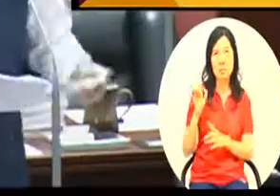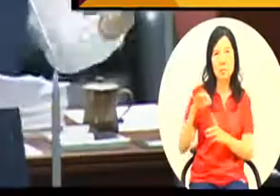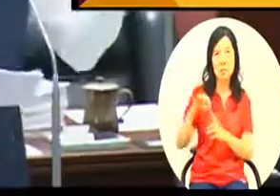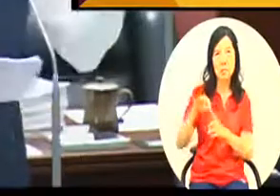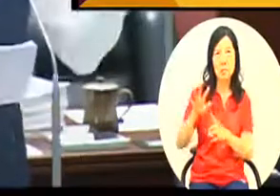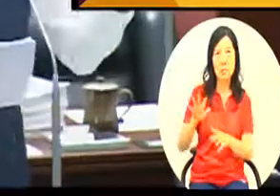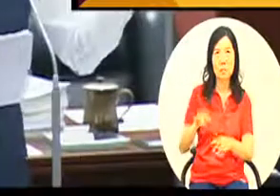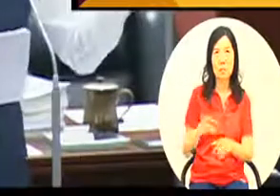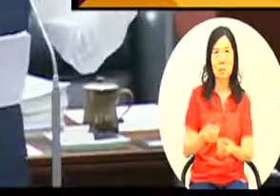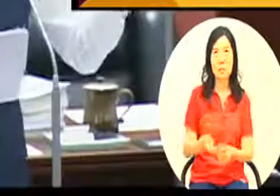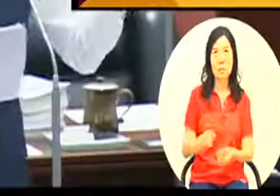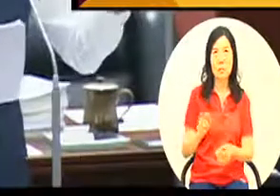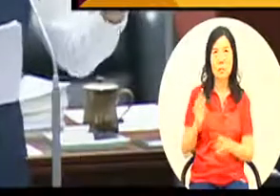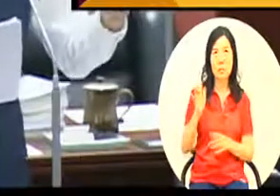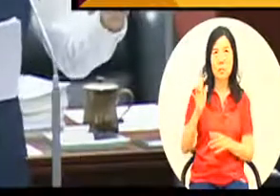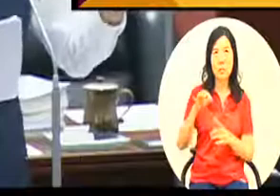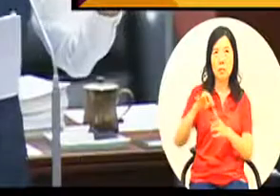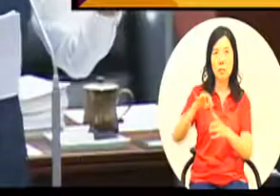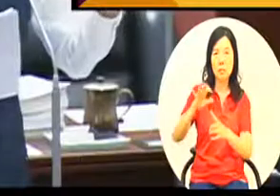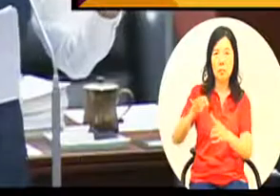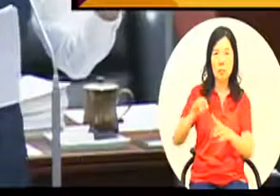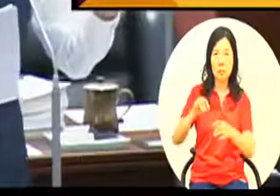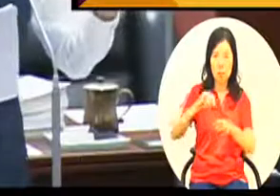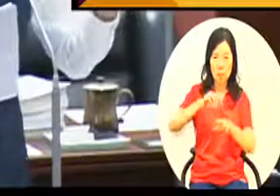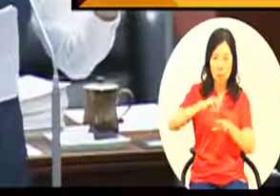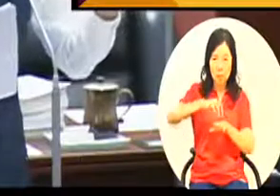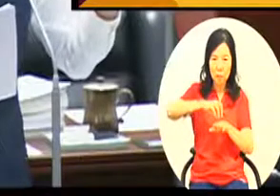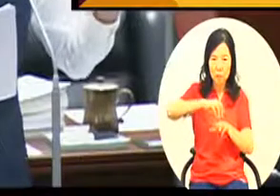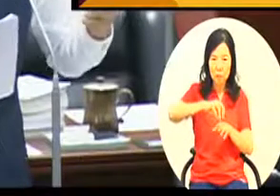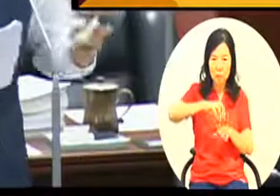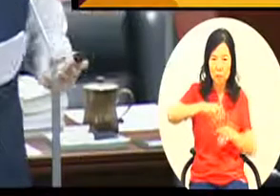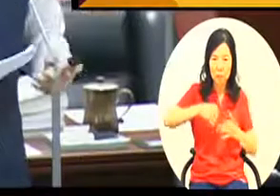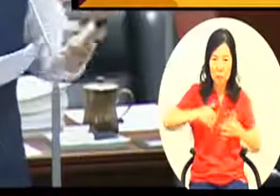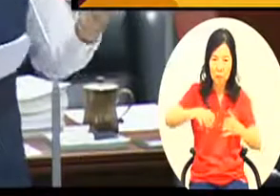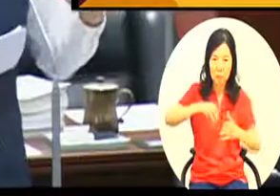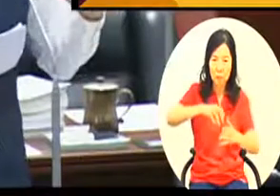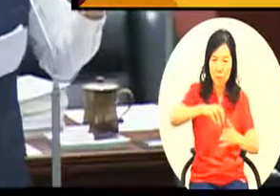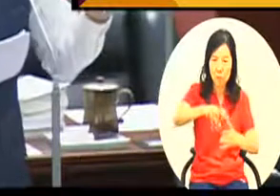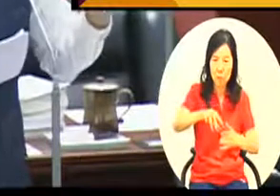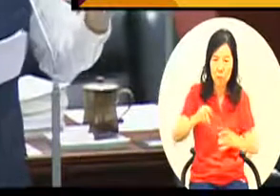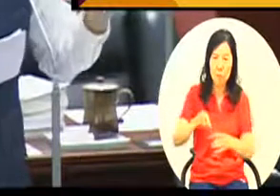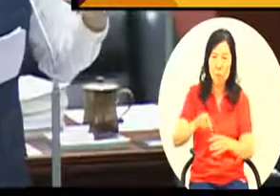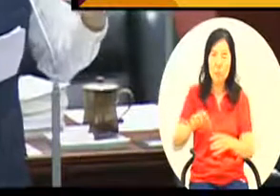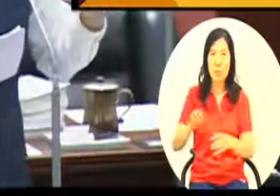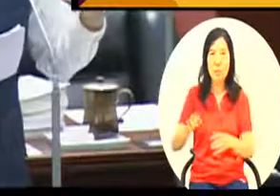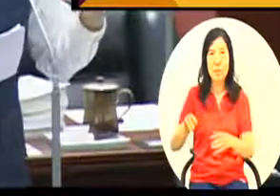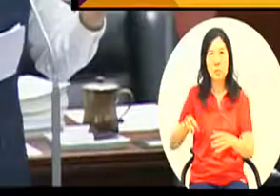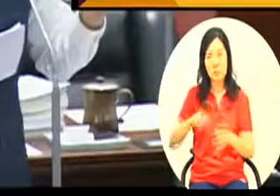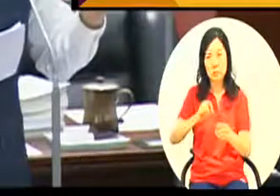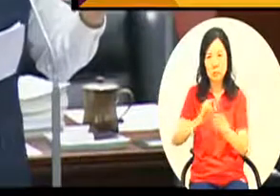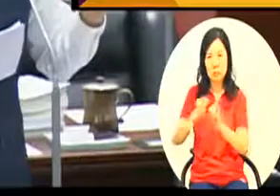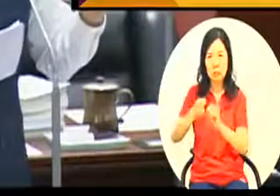种，候车亭设置在分隔岛上，周围均无波道可进入，这个情况。